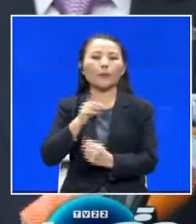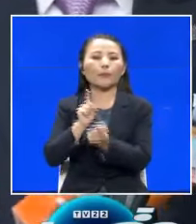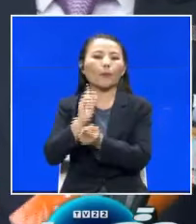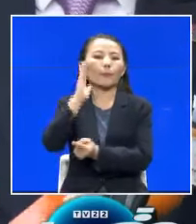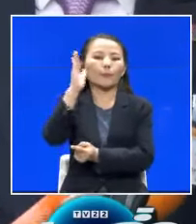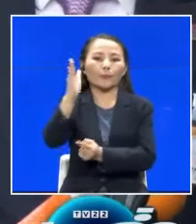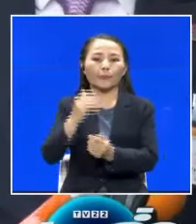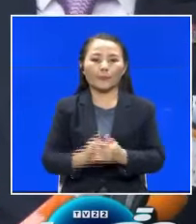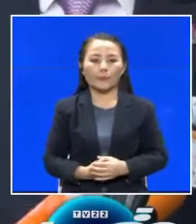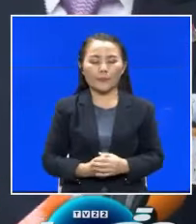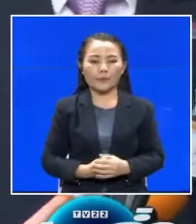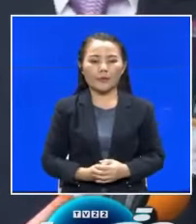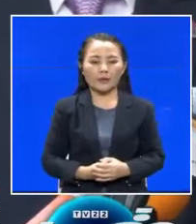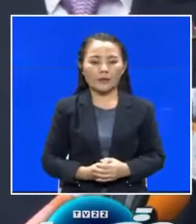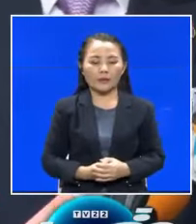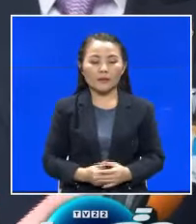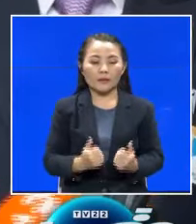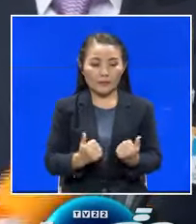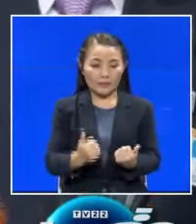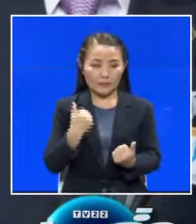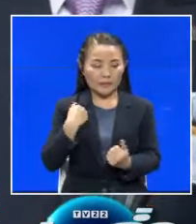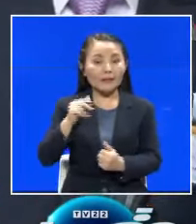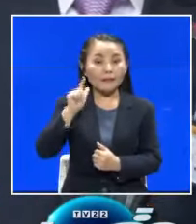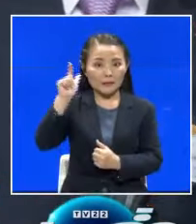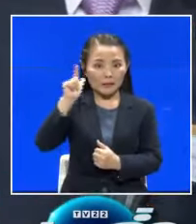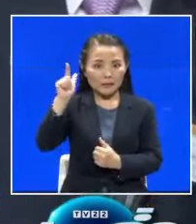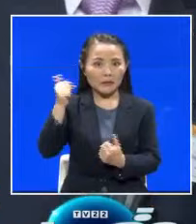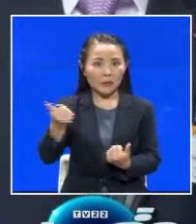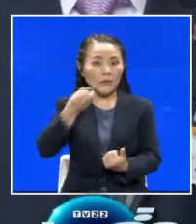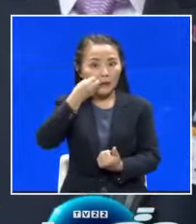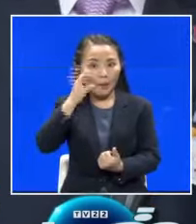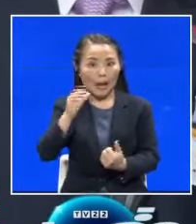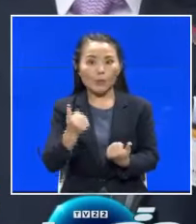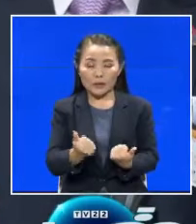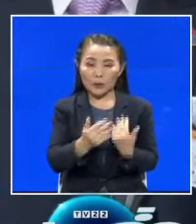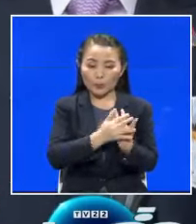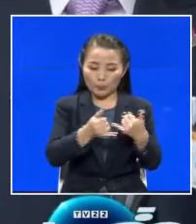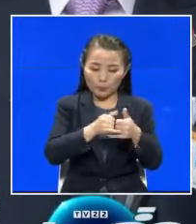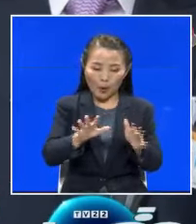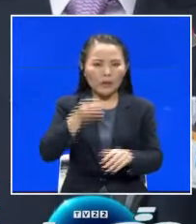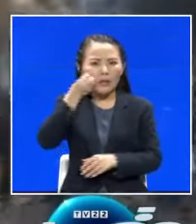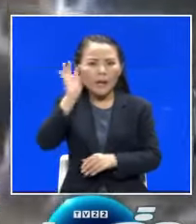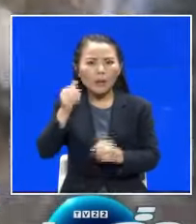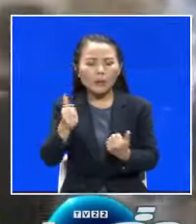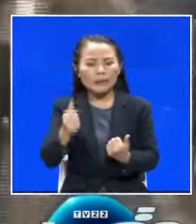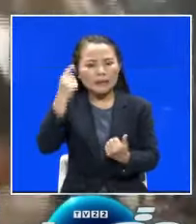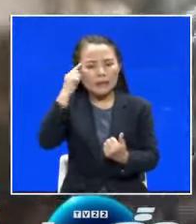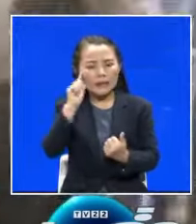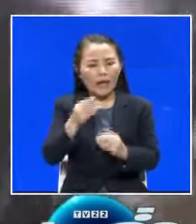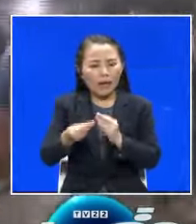คุณผู้ชมคะแน่นอนว่ากรณีของคุณทักษิณได้กลับบ้านเนี่ยมันมีข่าวมาตลอดว่าเอ๊ะมันมีดีลลับ